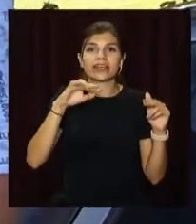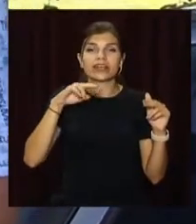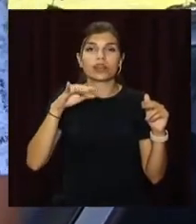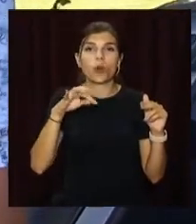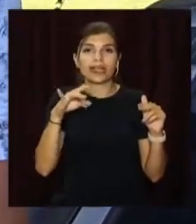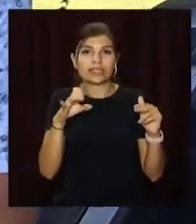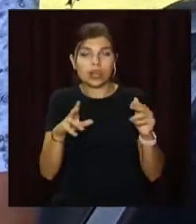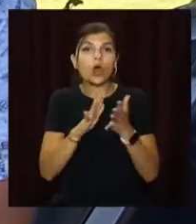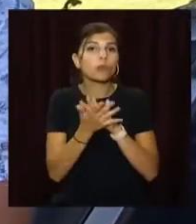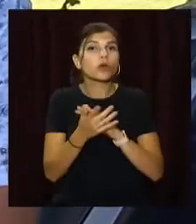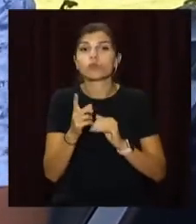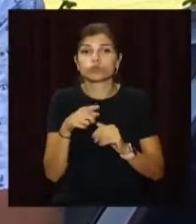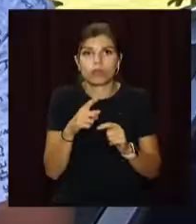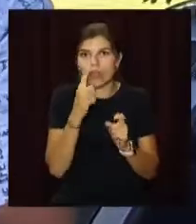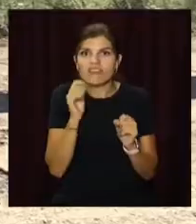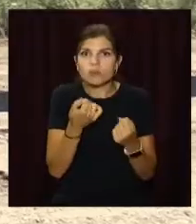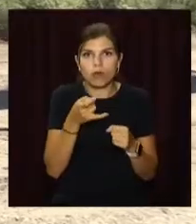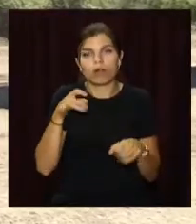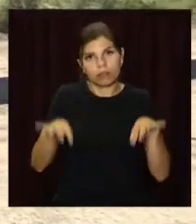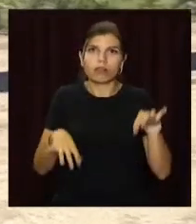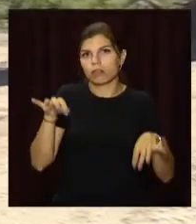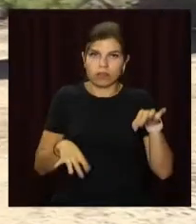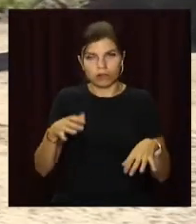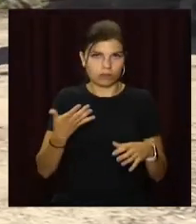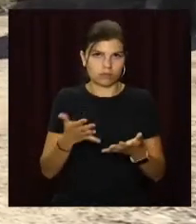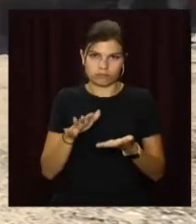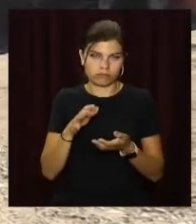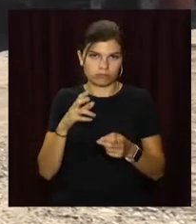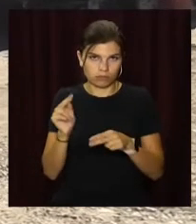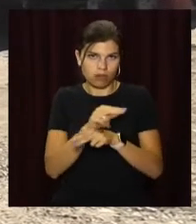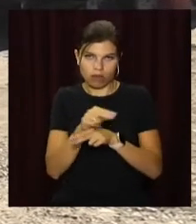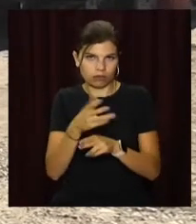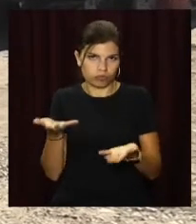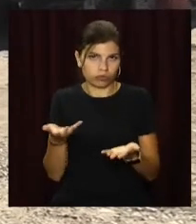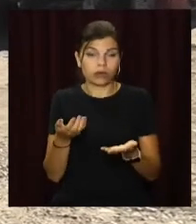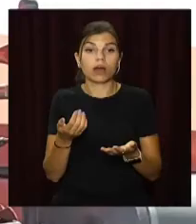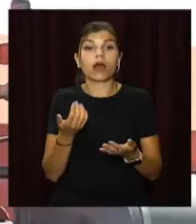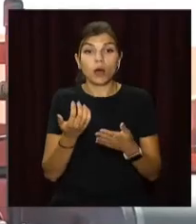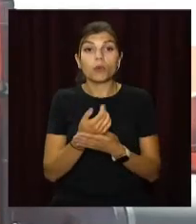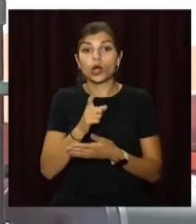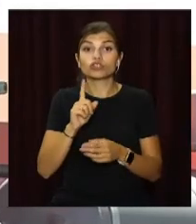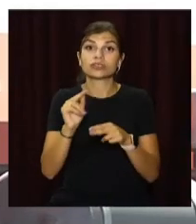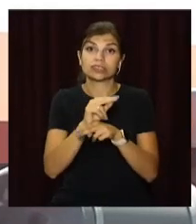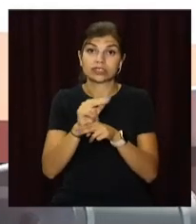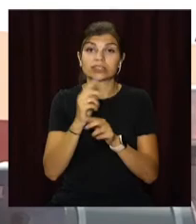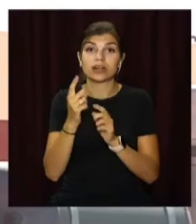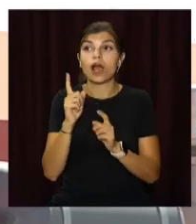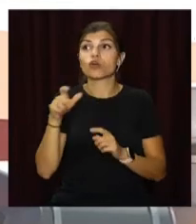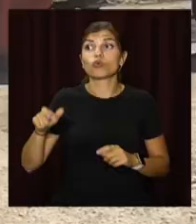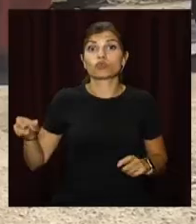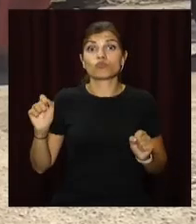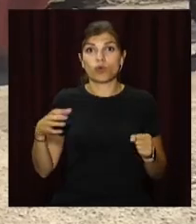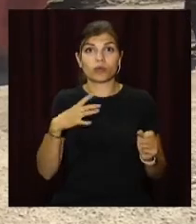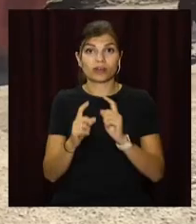Відмінили, тому що не було як взагалі їздити. Щоб занедбаний шлях з суцільними ямами став нормальною дорогою, а місцеві нарешті стали